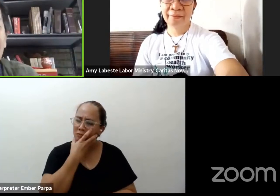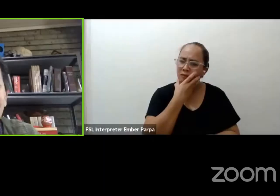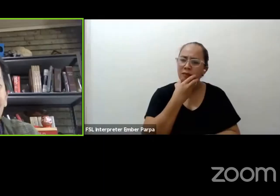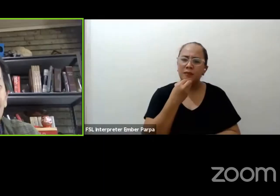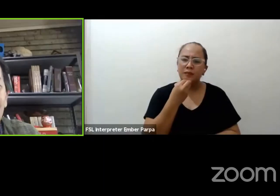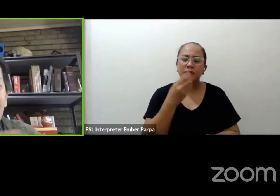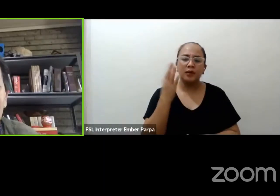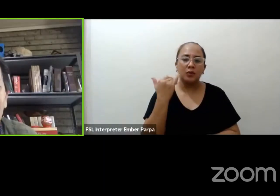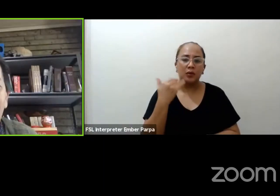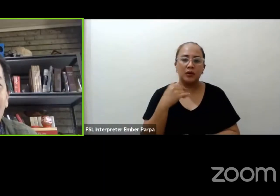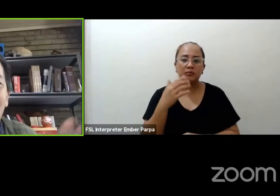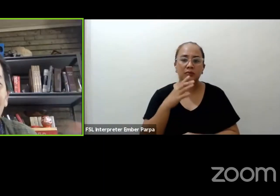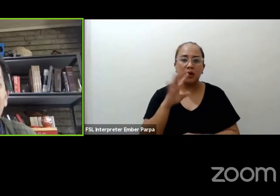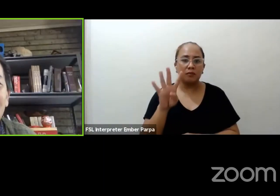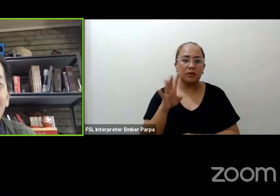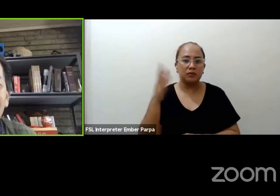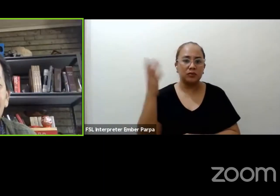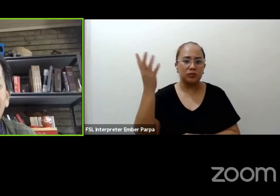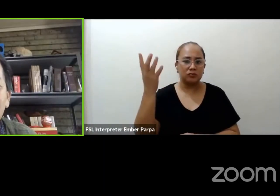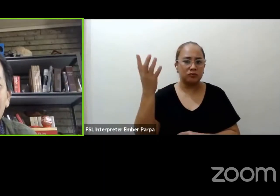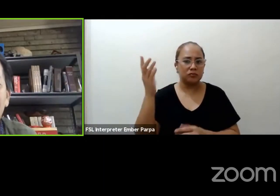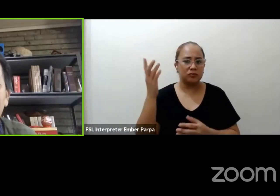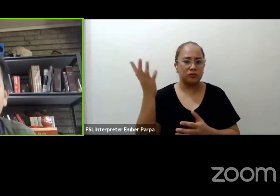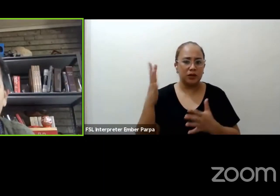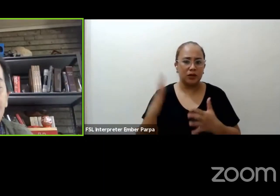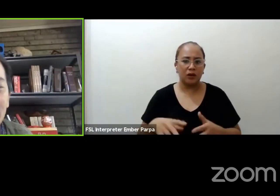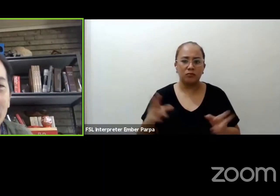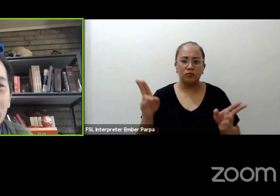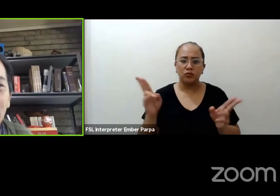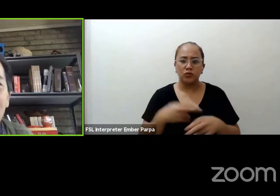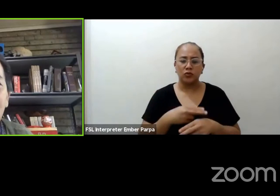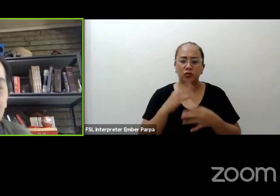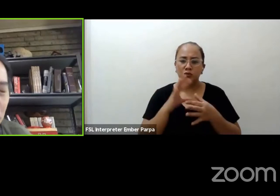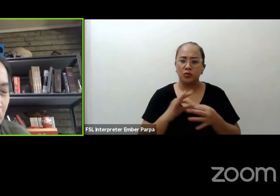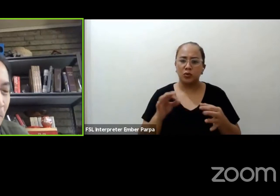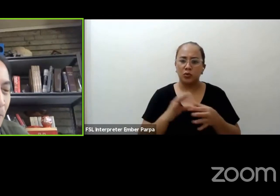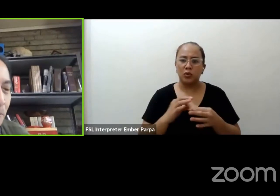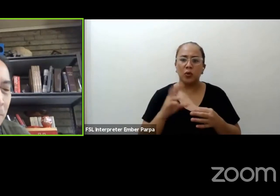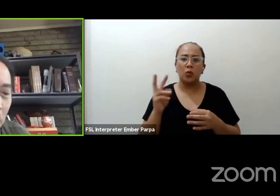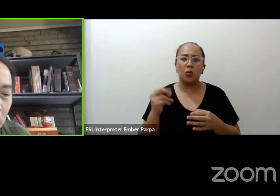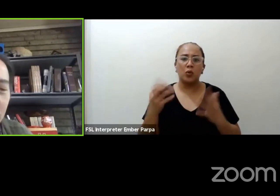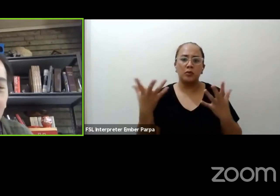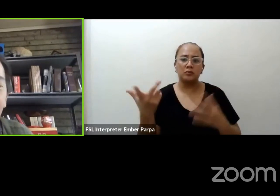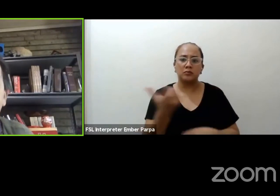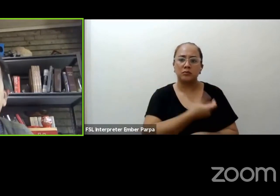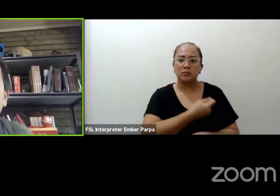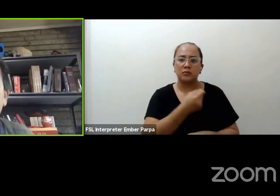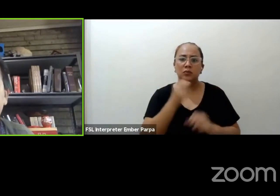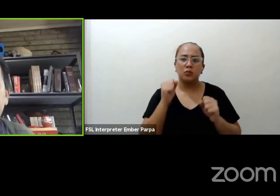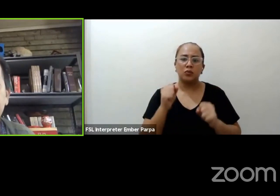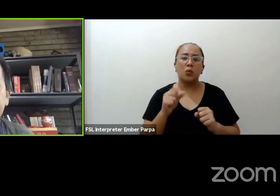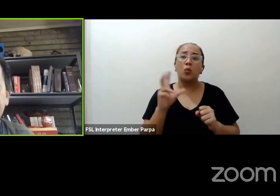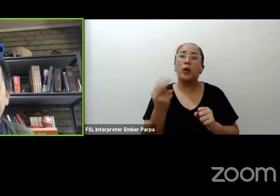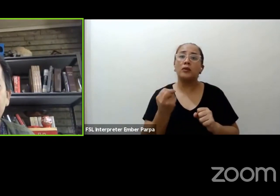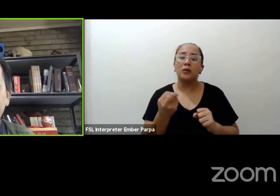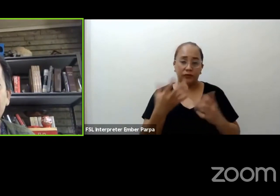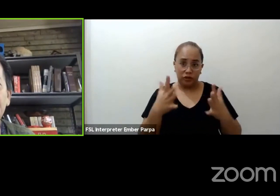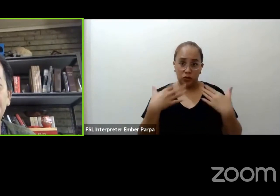4 na speakers natin may big quick comments here, including the question, kailan ba pwedeng magpabakuna after